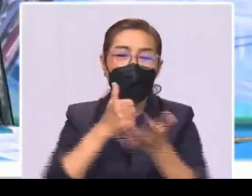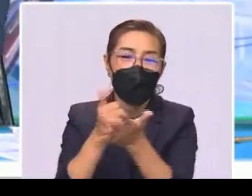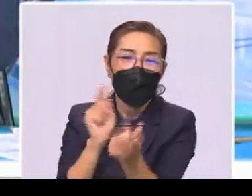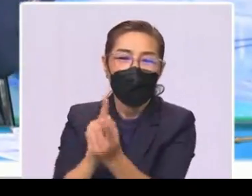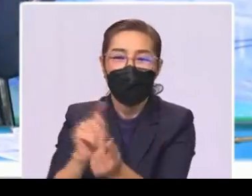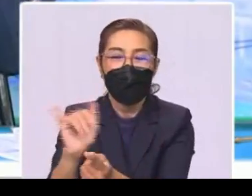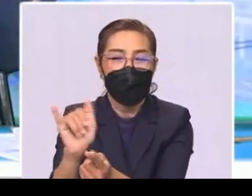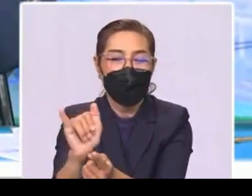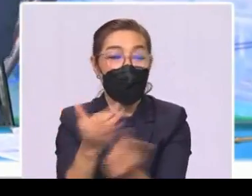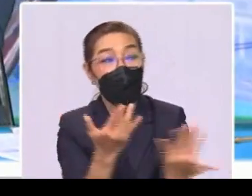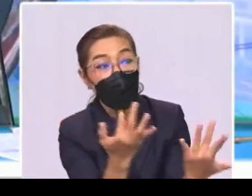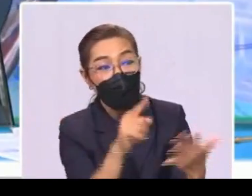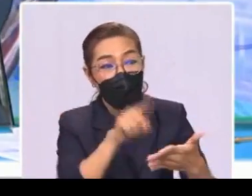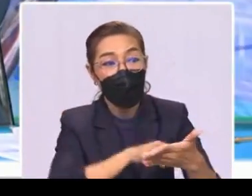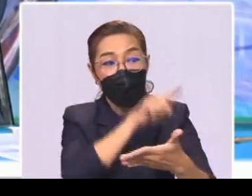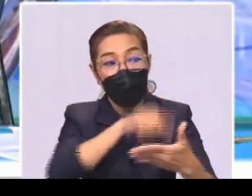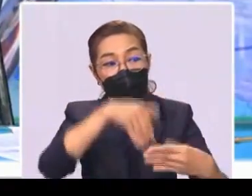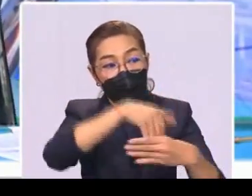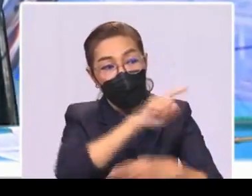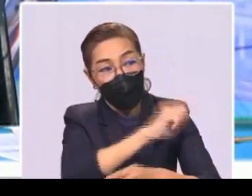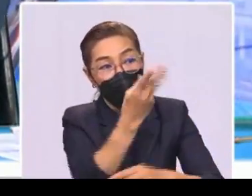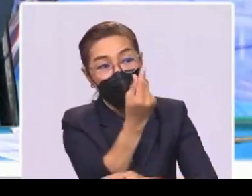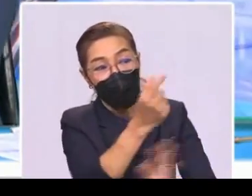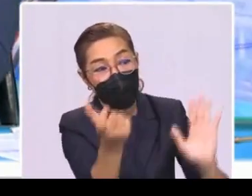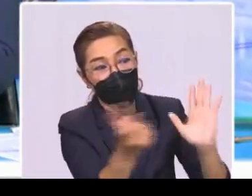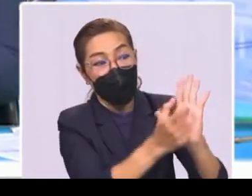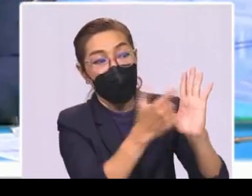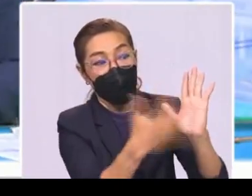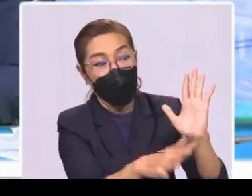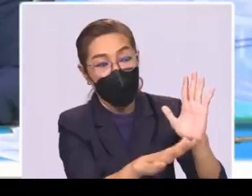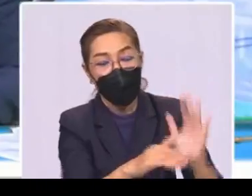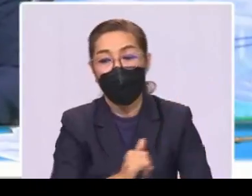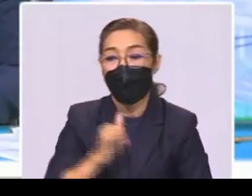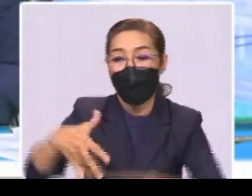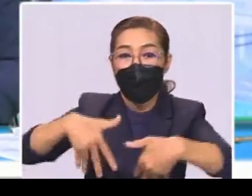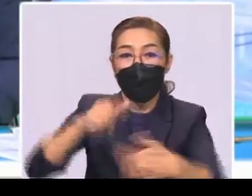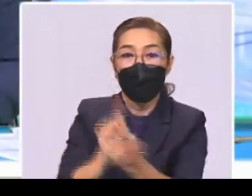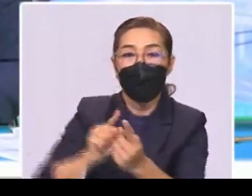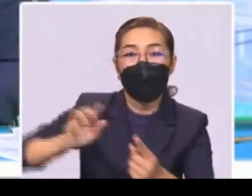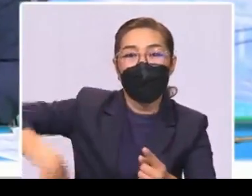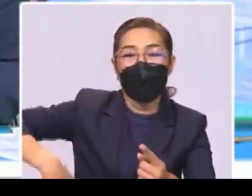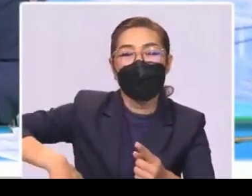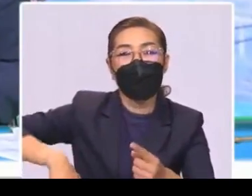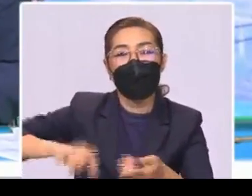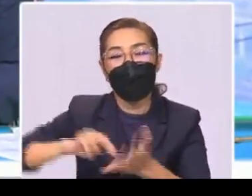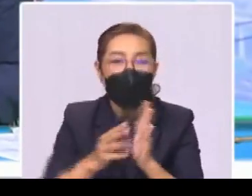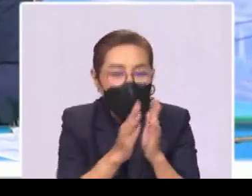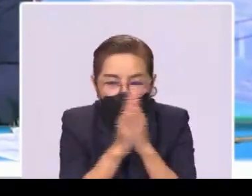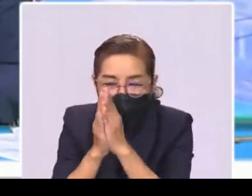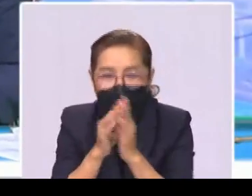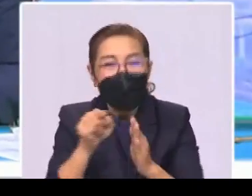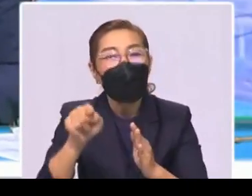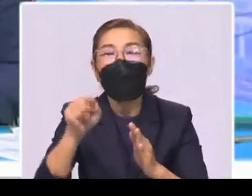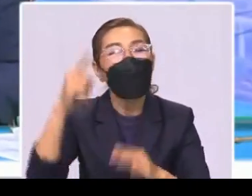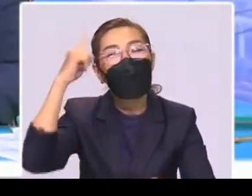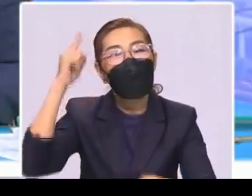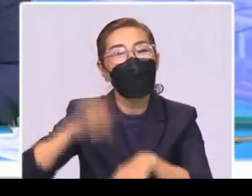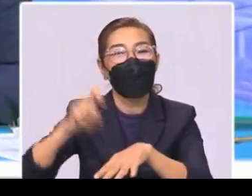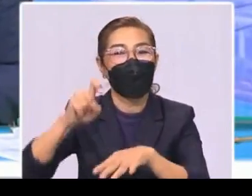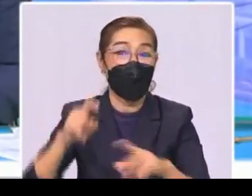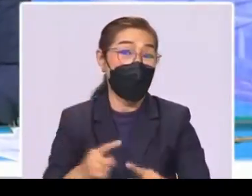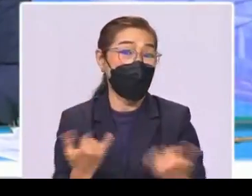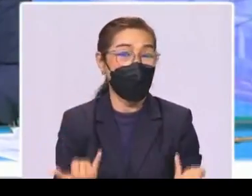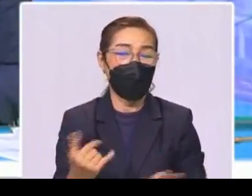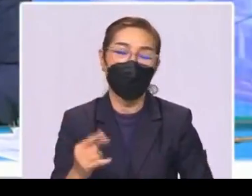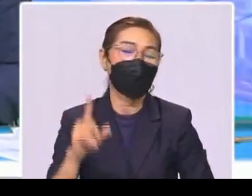สวัสดีครับหวัดีครับอ่าไหว้ยันตหมาบางคนว่าอย่างงี้นะอันนี้ก็ไม่ทันไม่ทันแล้วยุคใหม่ไม่